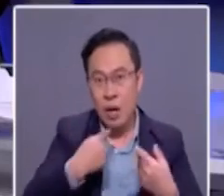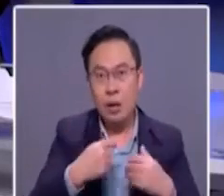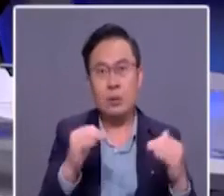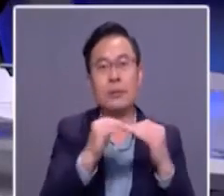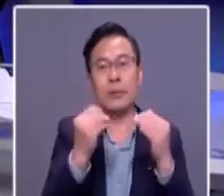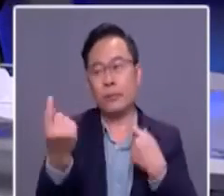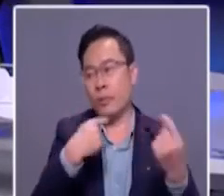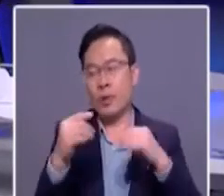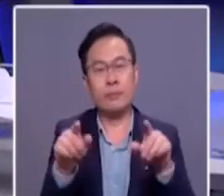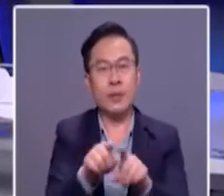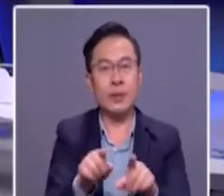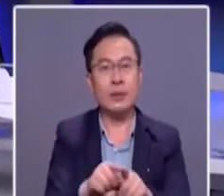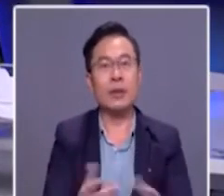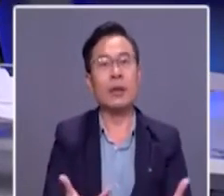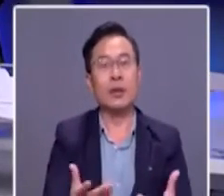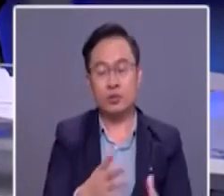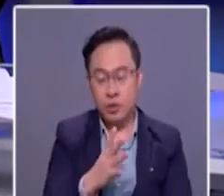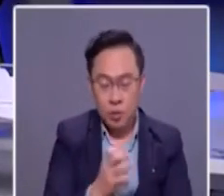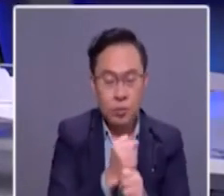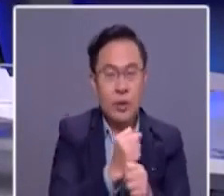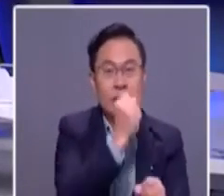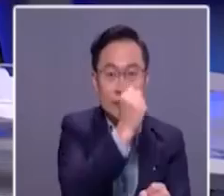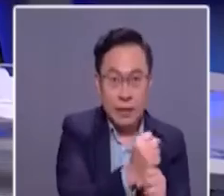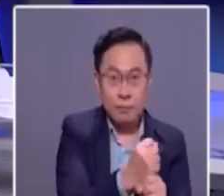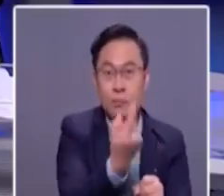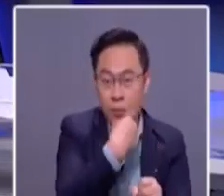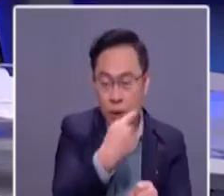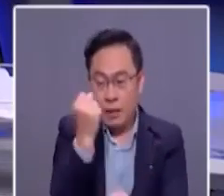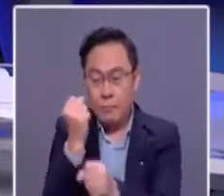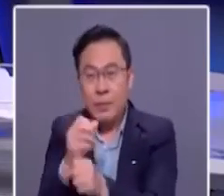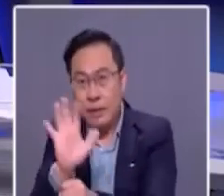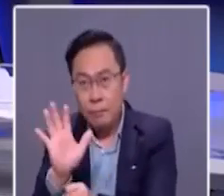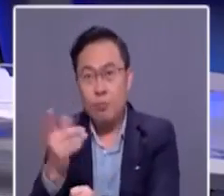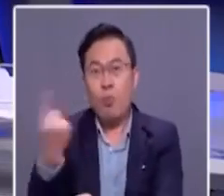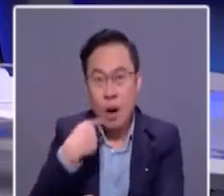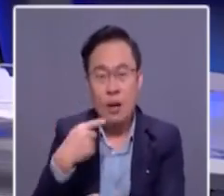ทำก็ว่าไม่ทำก็ว่า อย่าเพิ่งน้อยใจค่ะตอนนี้ยังไม่ถึงเวลาน้อยใจนะคุณผู้ชมนะ